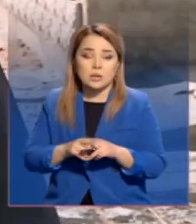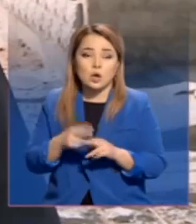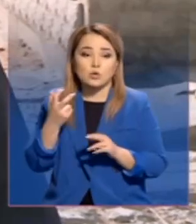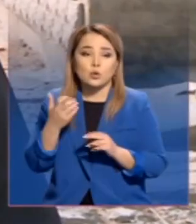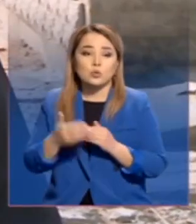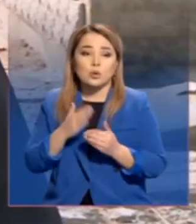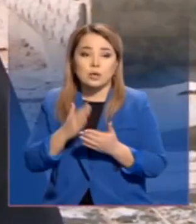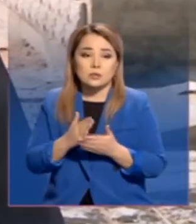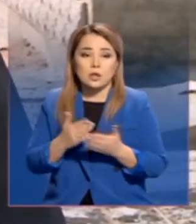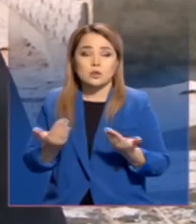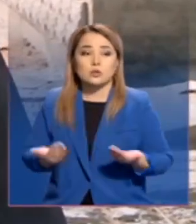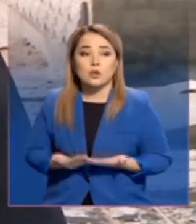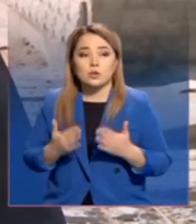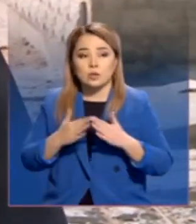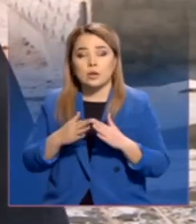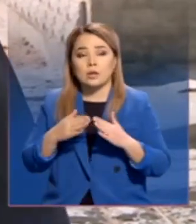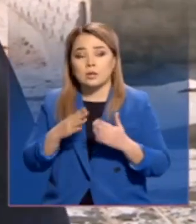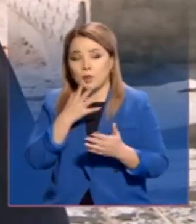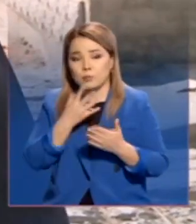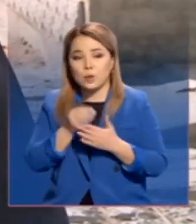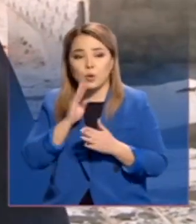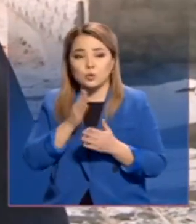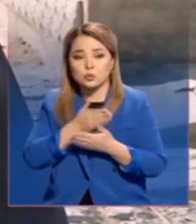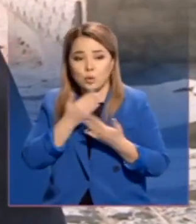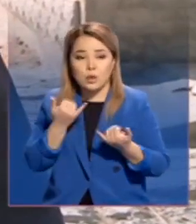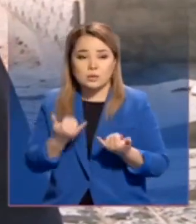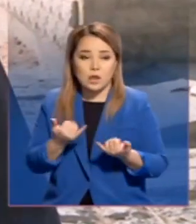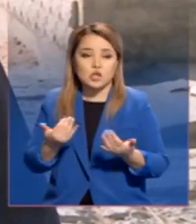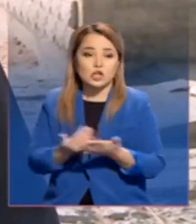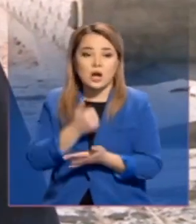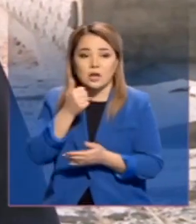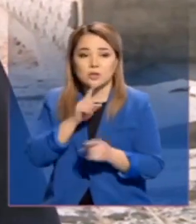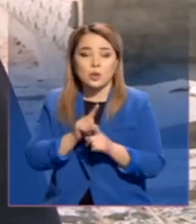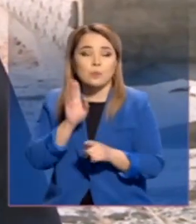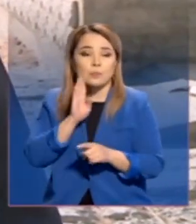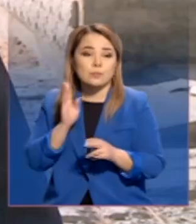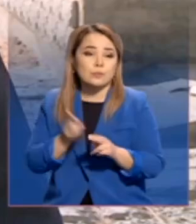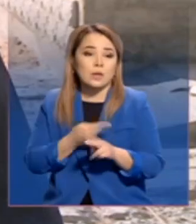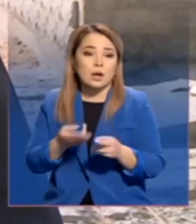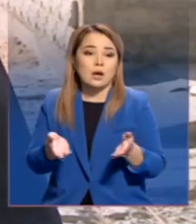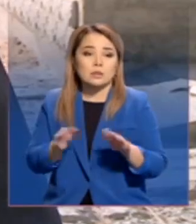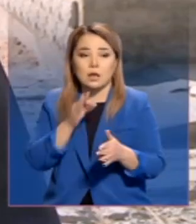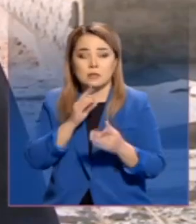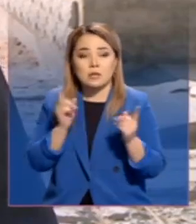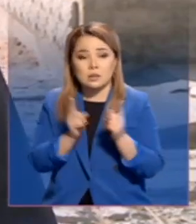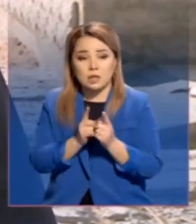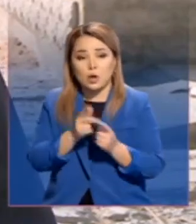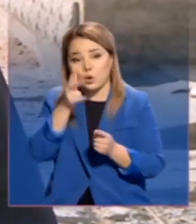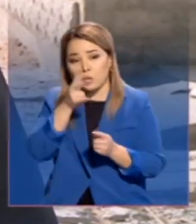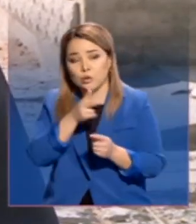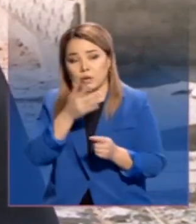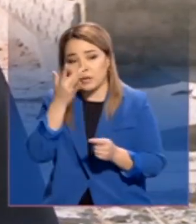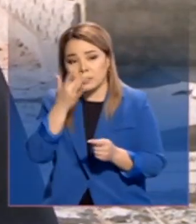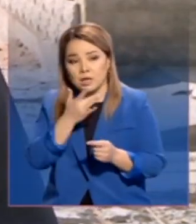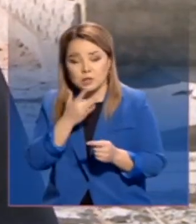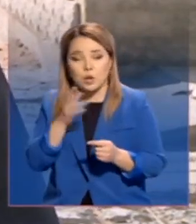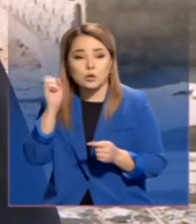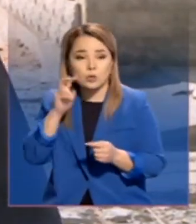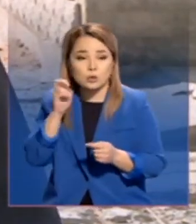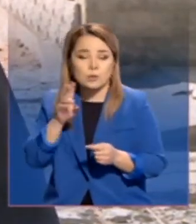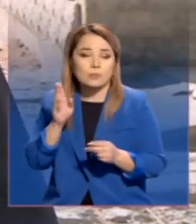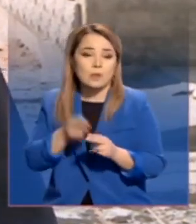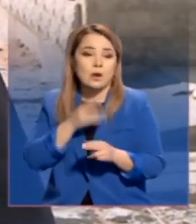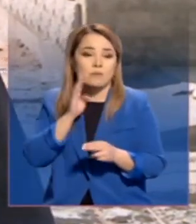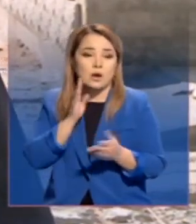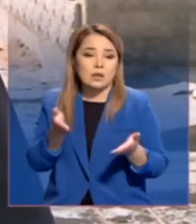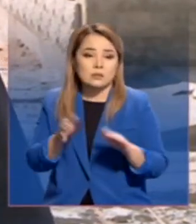300-ге жуық пәтерде 2 күн қатарынан су болған жоқ. Жаңа жылда да сусыз қарсы алғанбыз. Ал 3 ай жазда күндіз мүлдем ауыз су